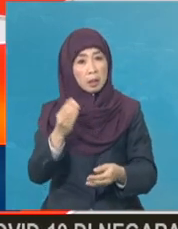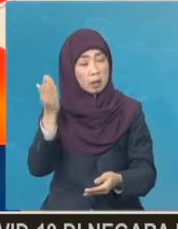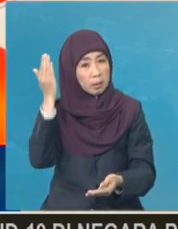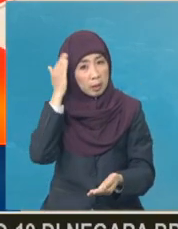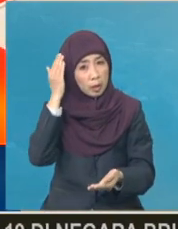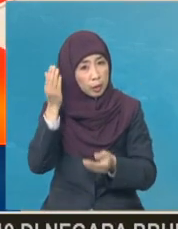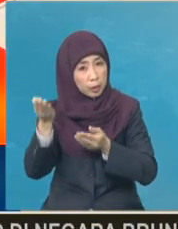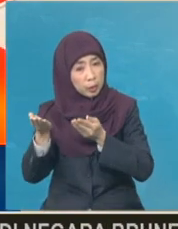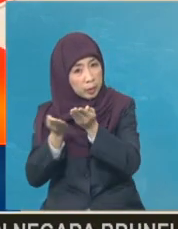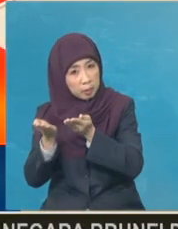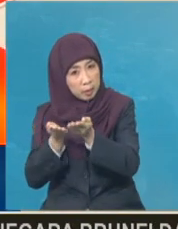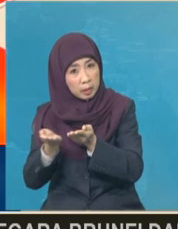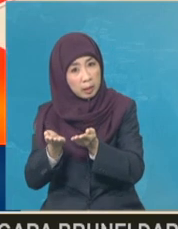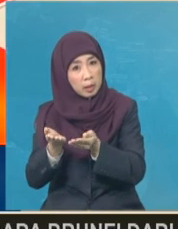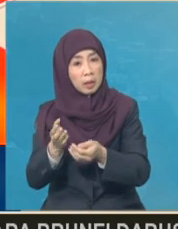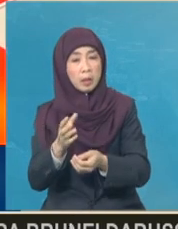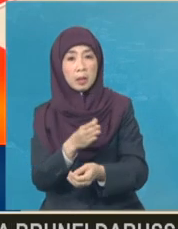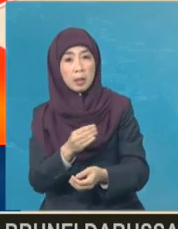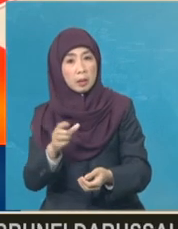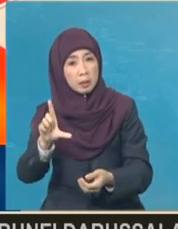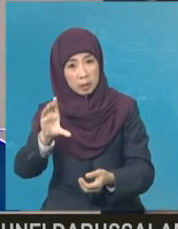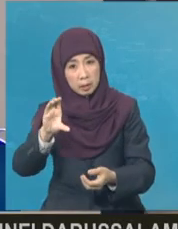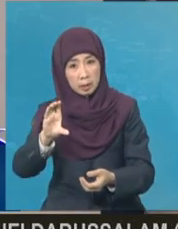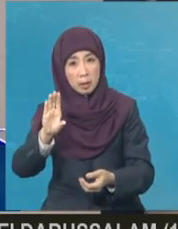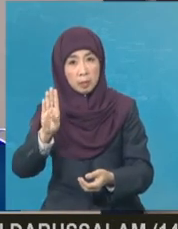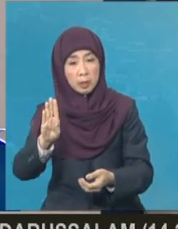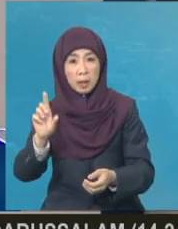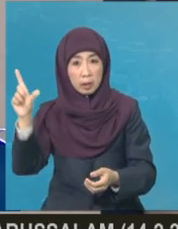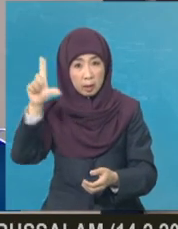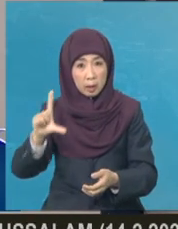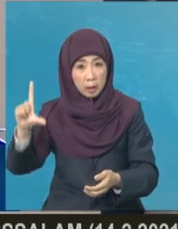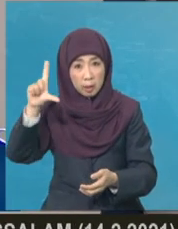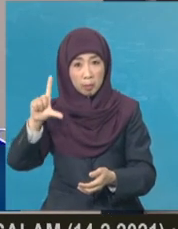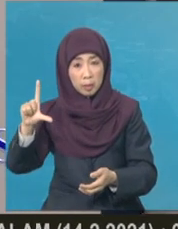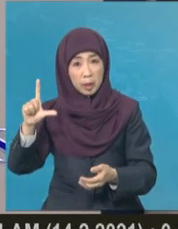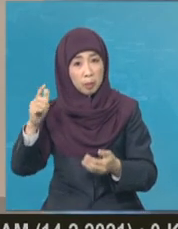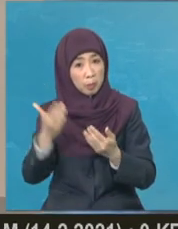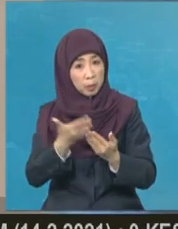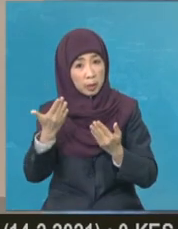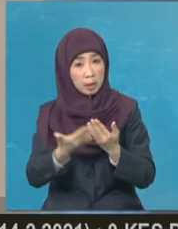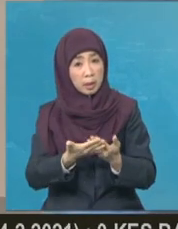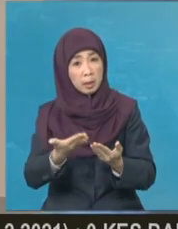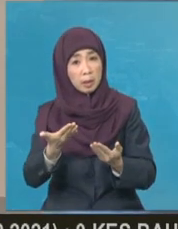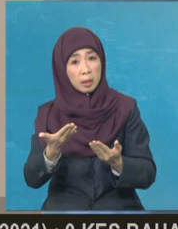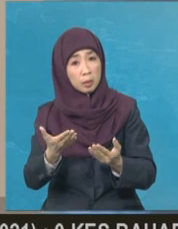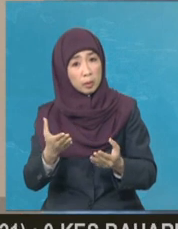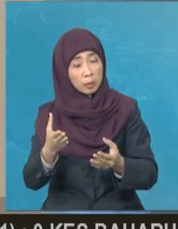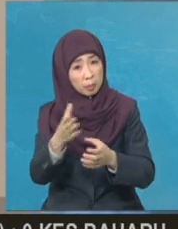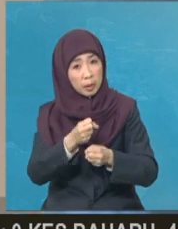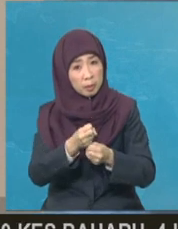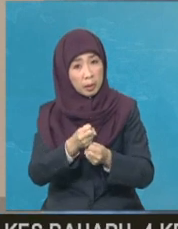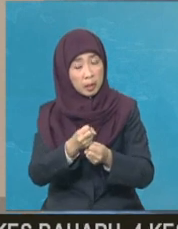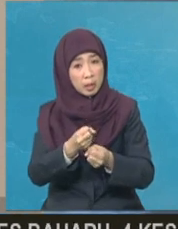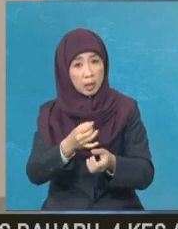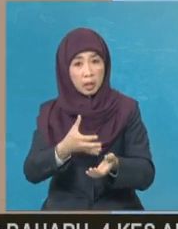hospitality Twitter facilities provided by Laksmana asli delivery memudahkan kami untuk mendapat